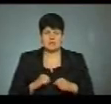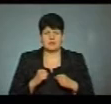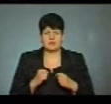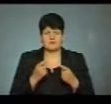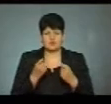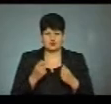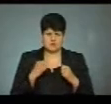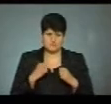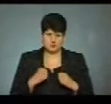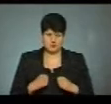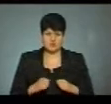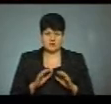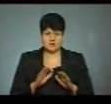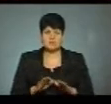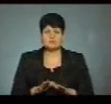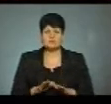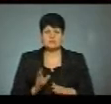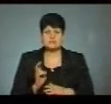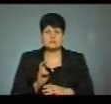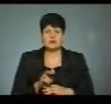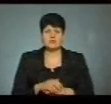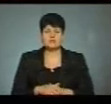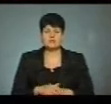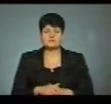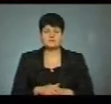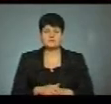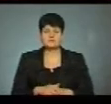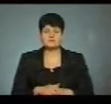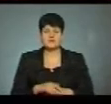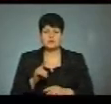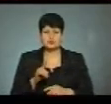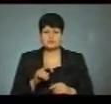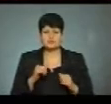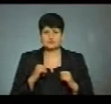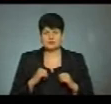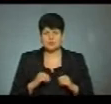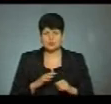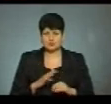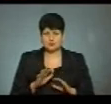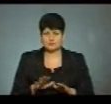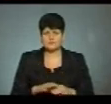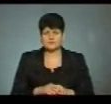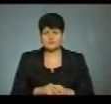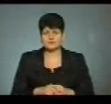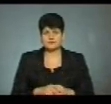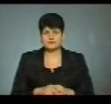Трошки спокійніше тут так, не заходити так, щоб воно спокійно тут було.